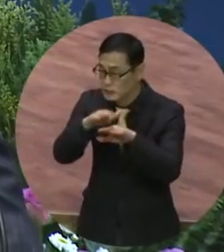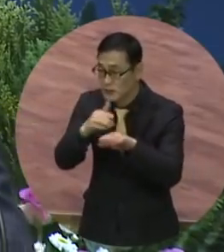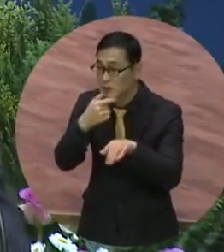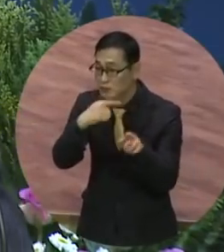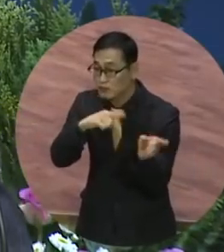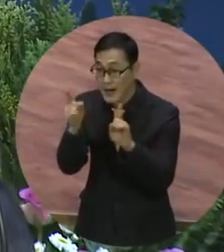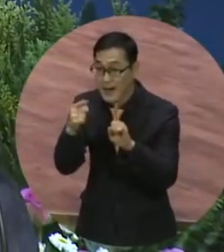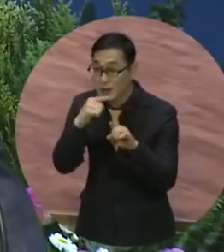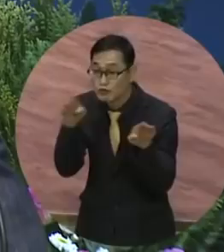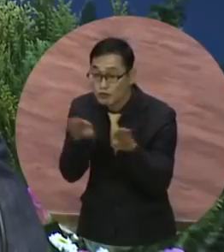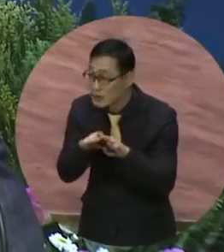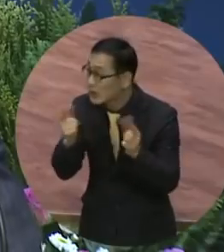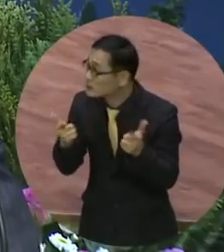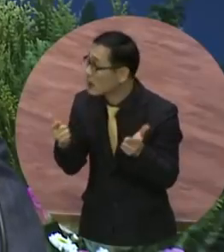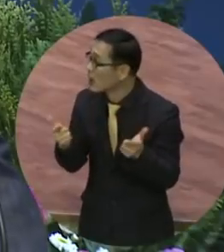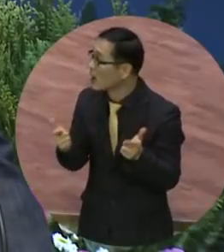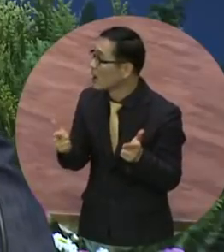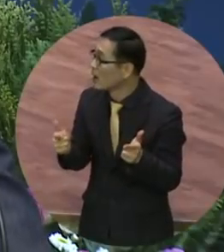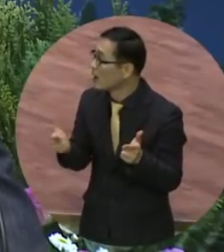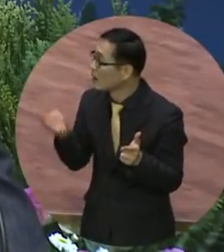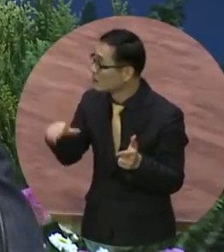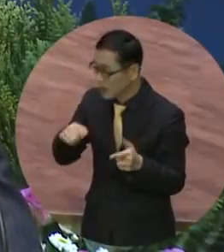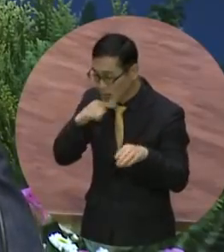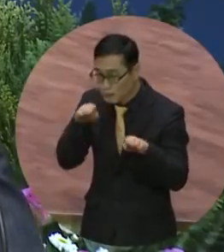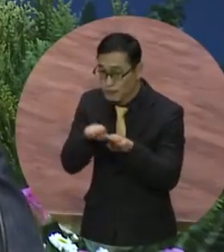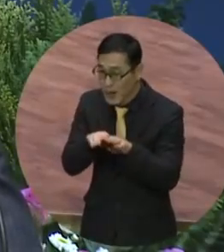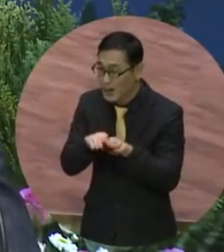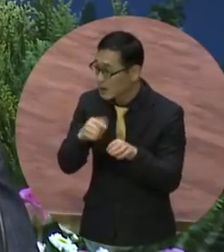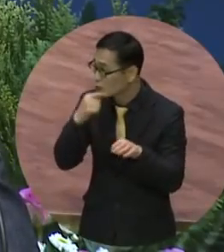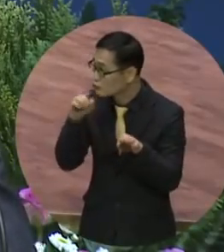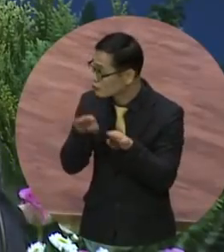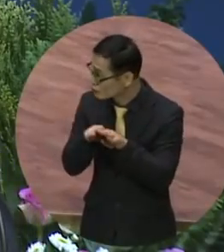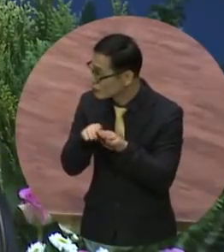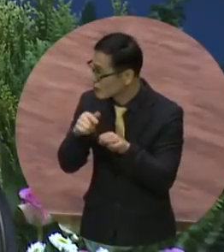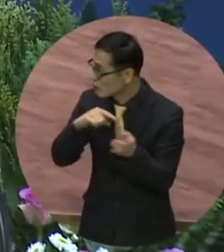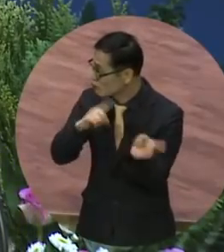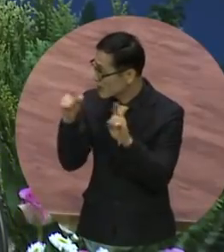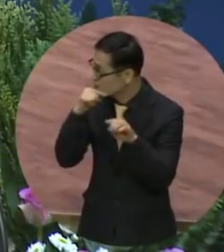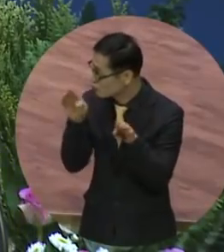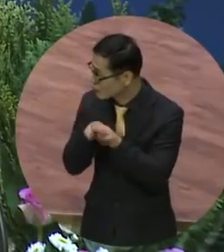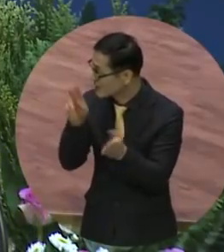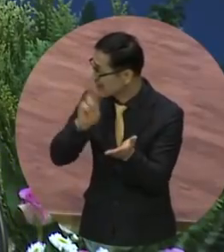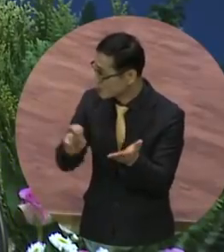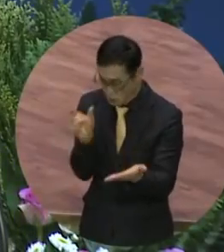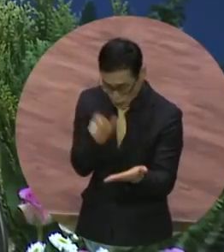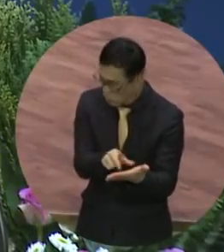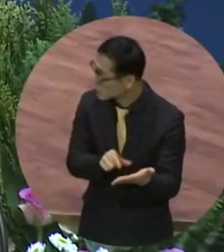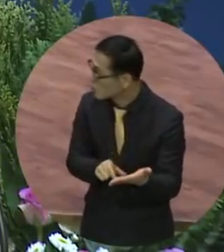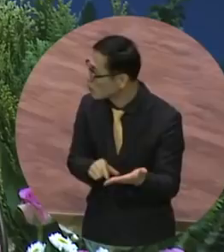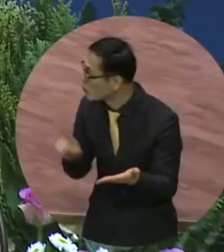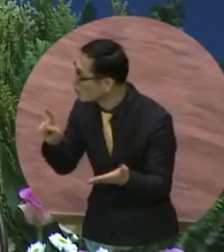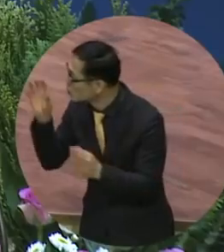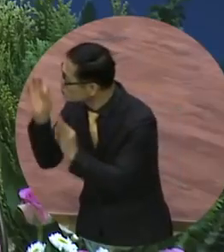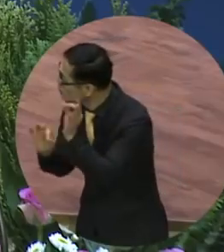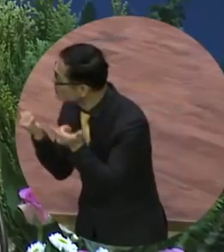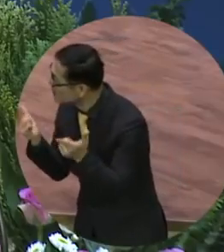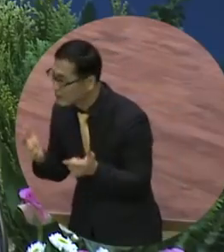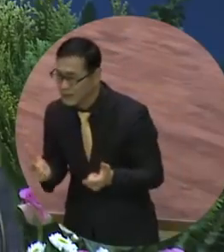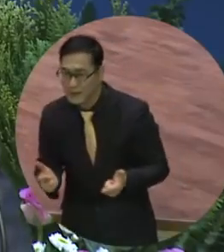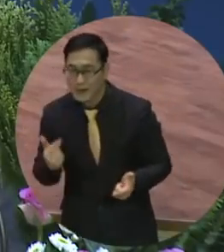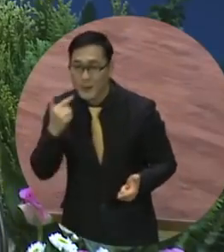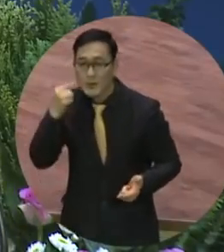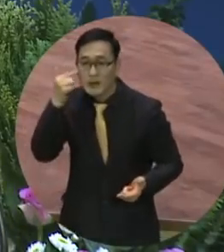이렇게 부활주일 찬송을 선택해서 보냈습니까? 혹시 실수한 거 아닙니까? 그렇게 질문을